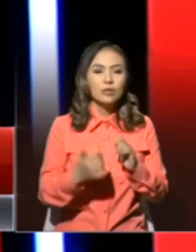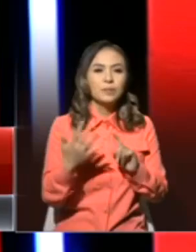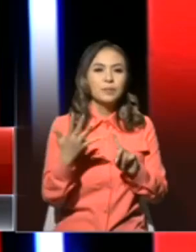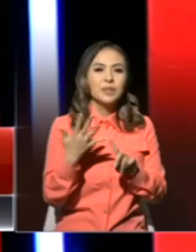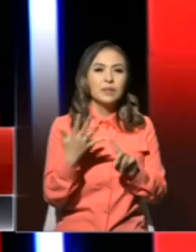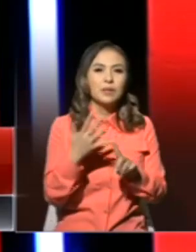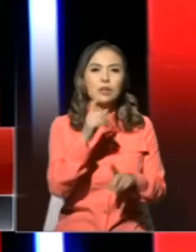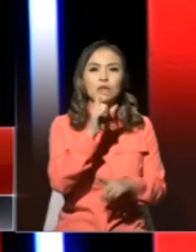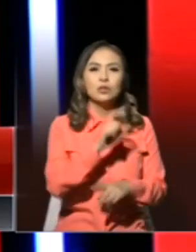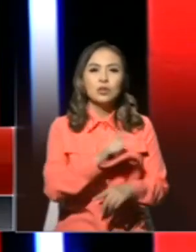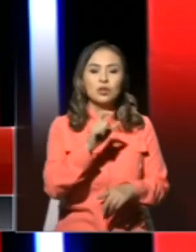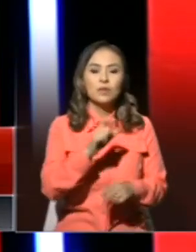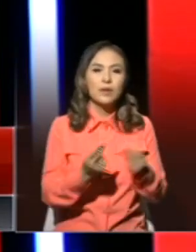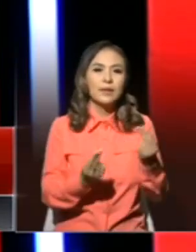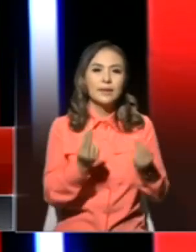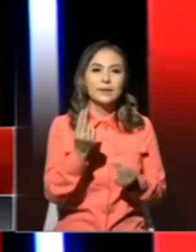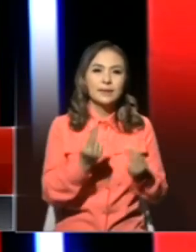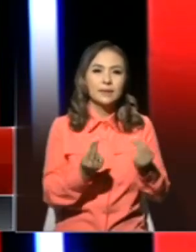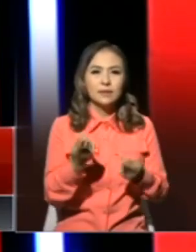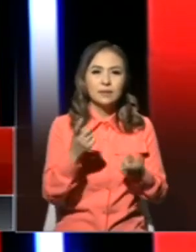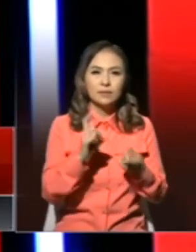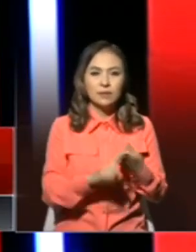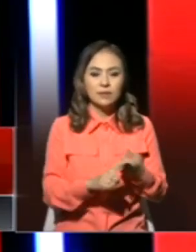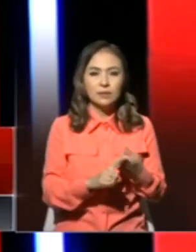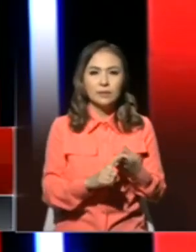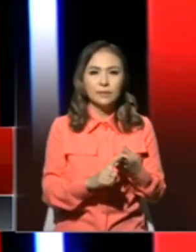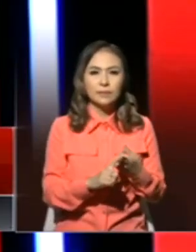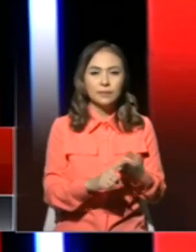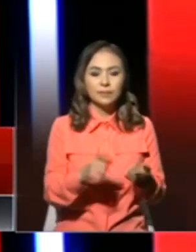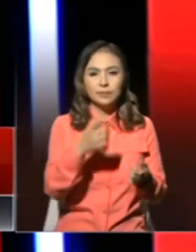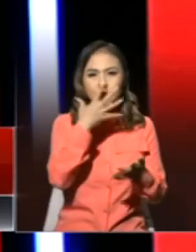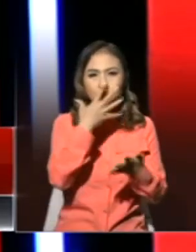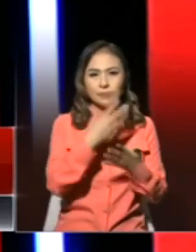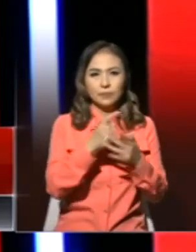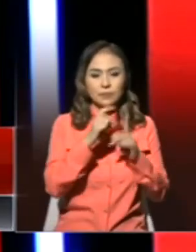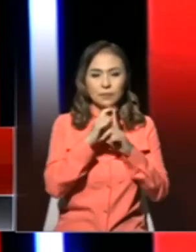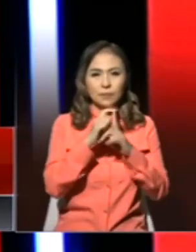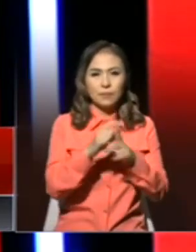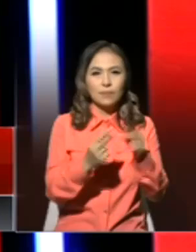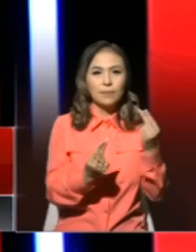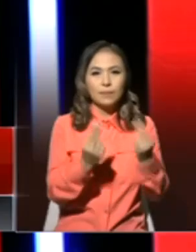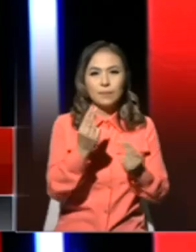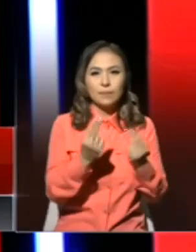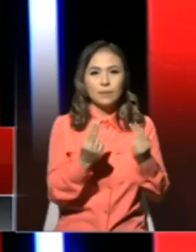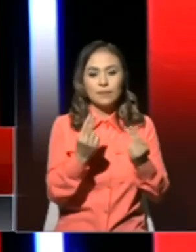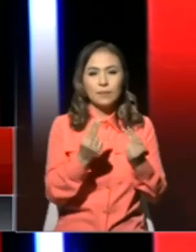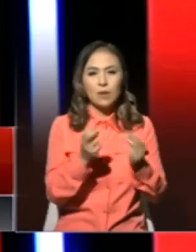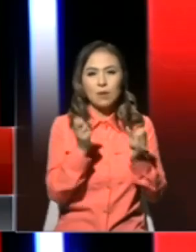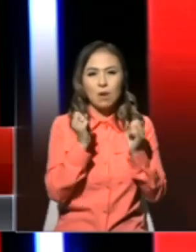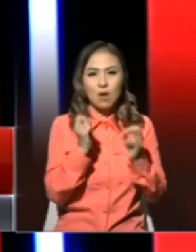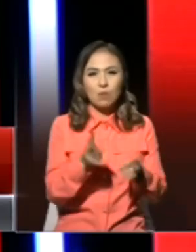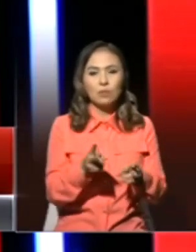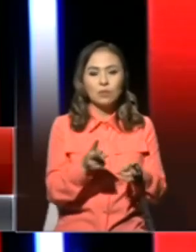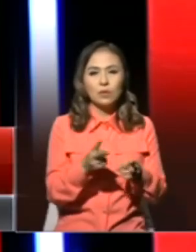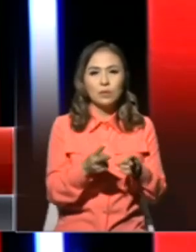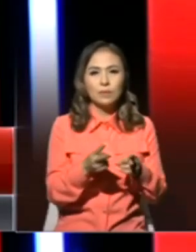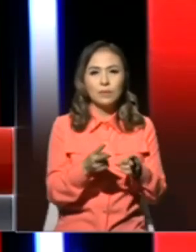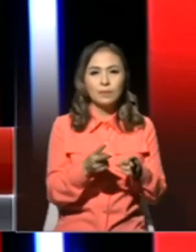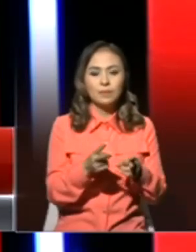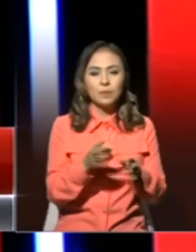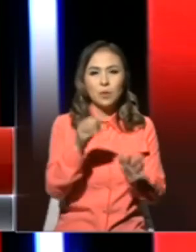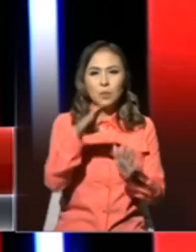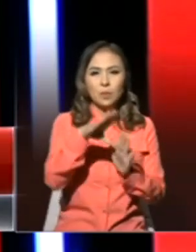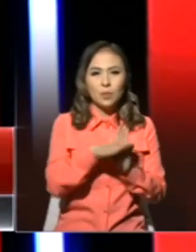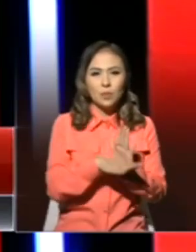құмар ойынның кесірінен суицидке барған. Бір сөзімді айтқан кезде бұл ойынның қауіптілігі, бұл ойынның асқынып